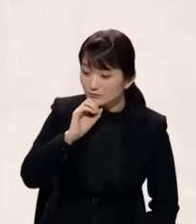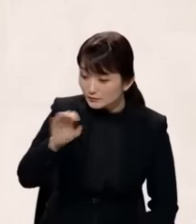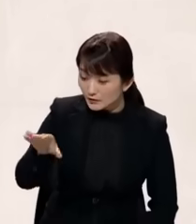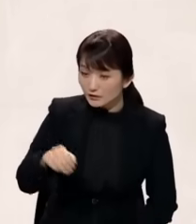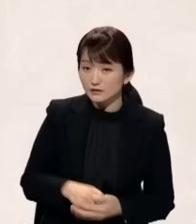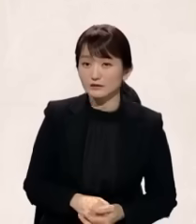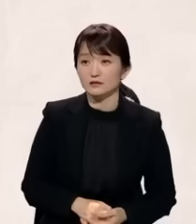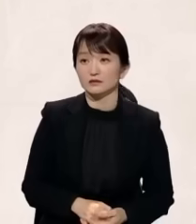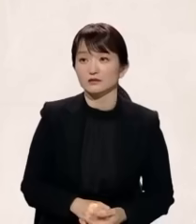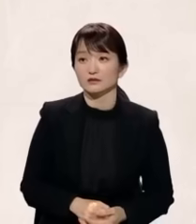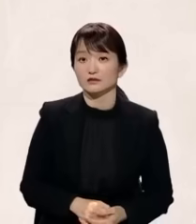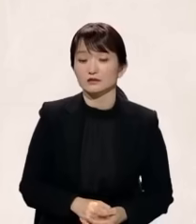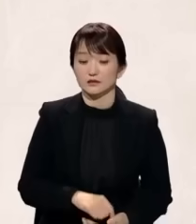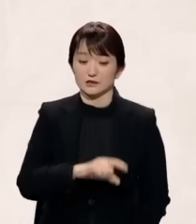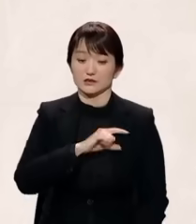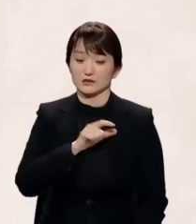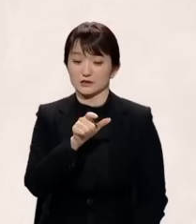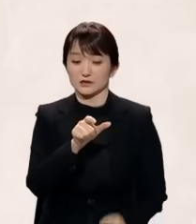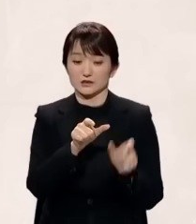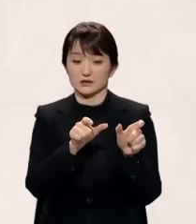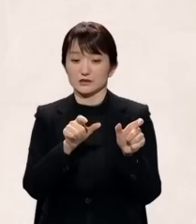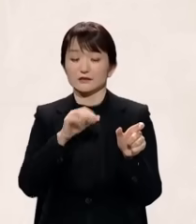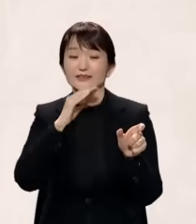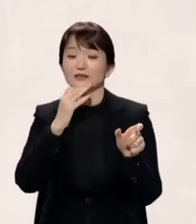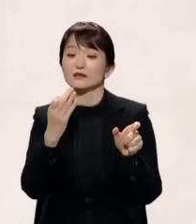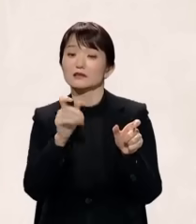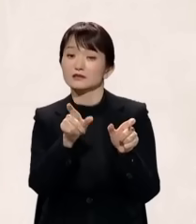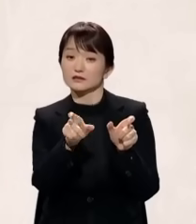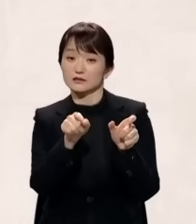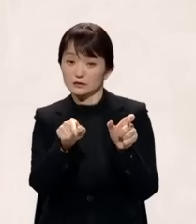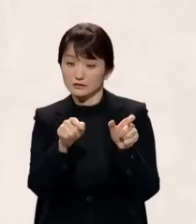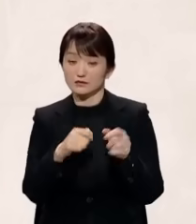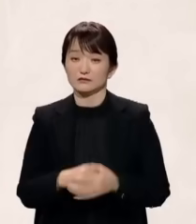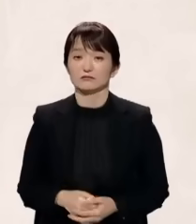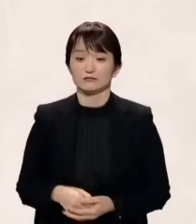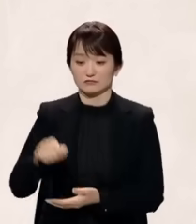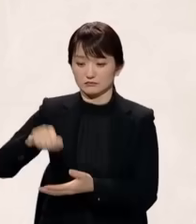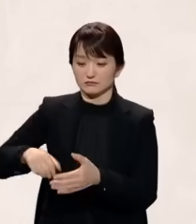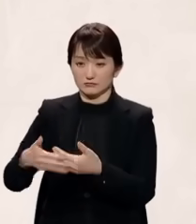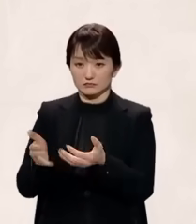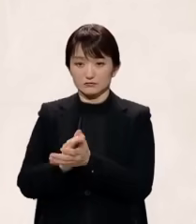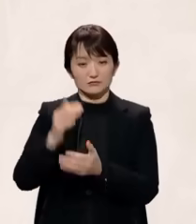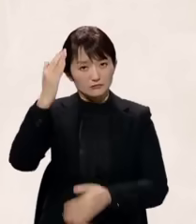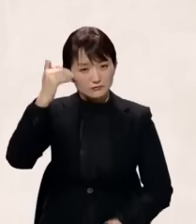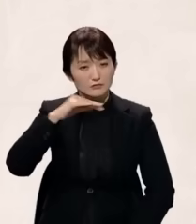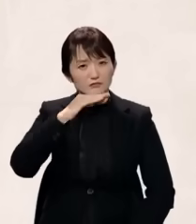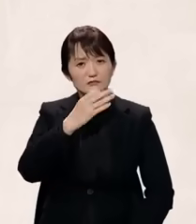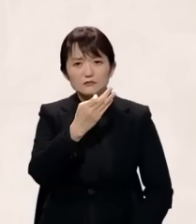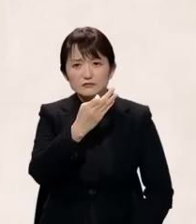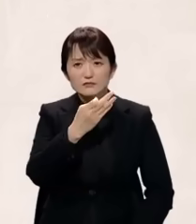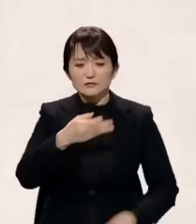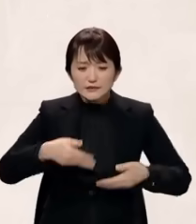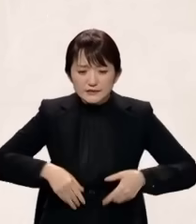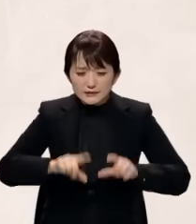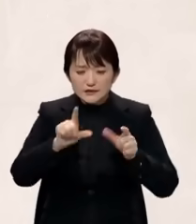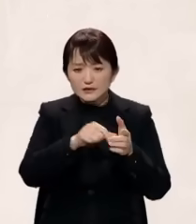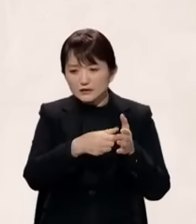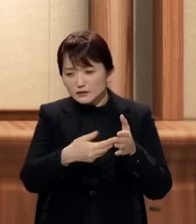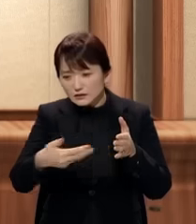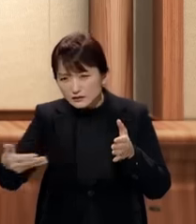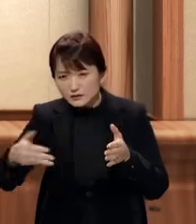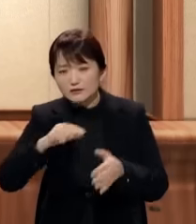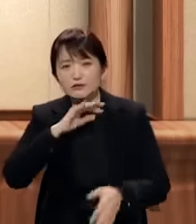닉네임에 14살이라 내용이 들어가 있긴 하다고 합니다 여기에 대해서 재판부 한국 나이 14살은 생일이 지나면 만